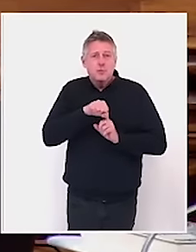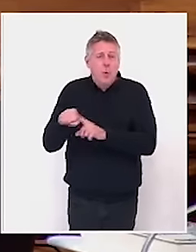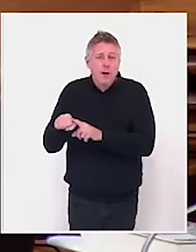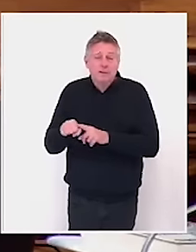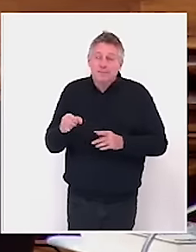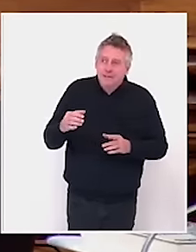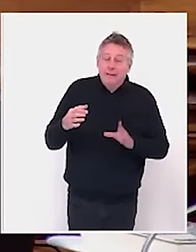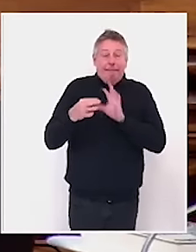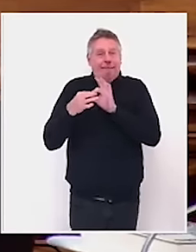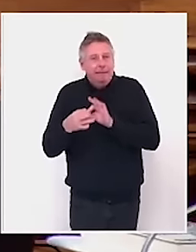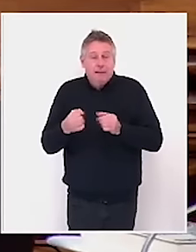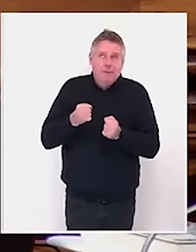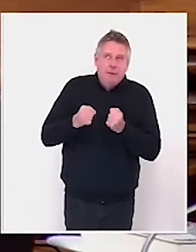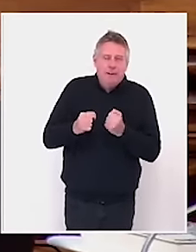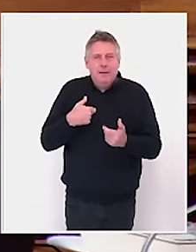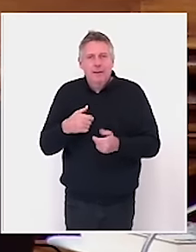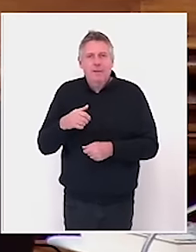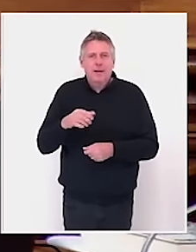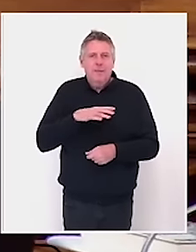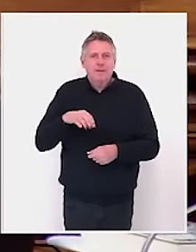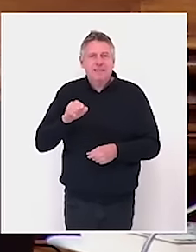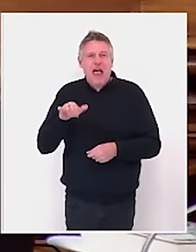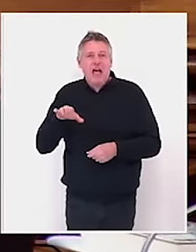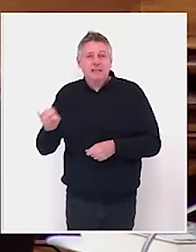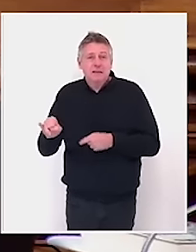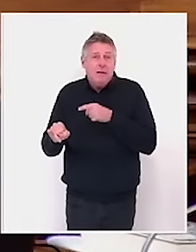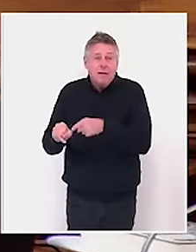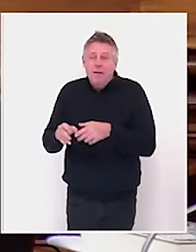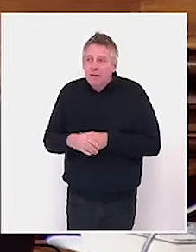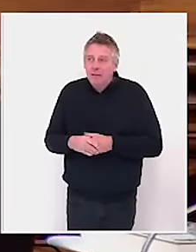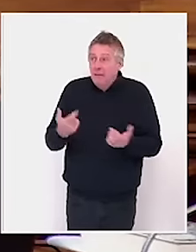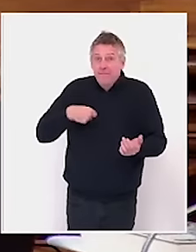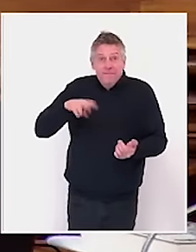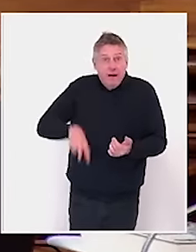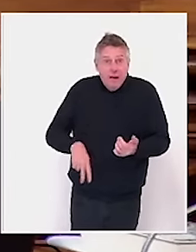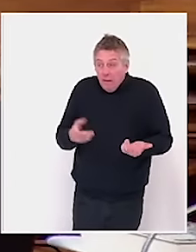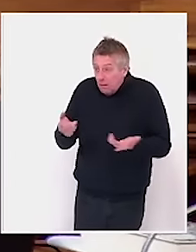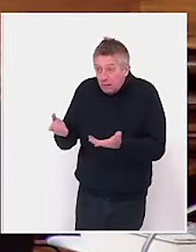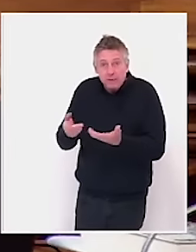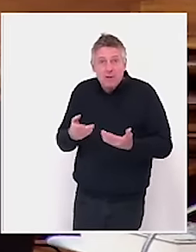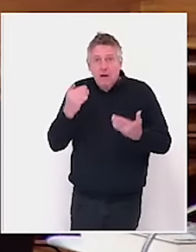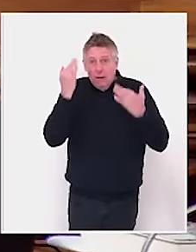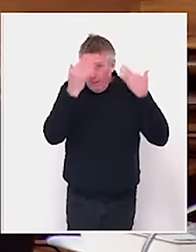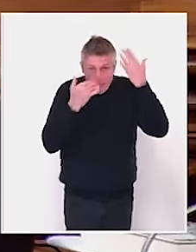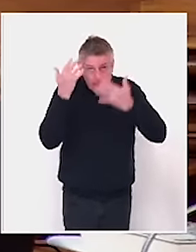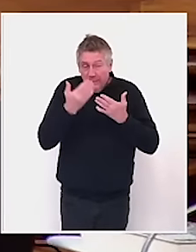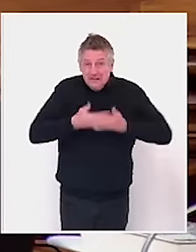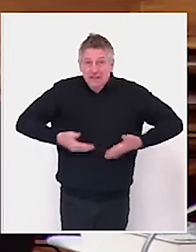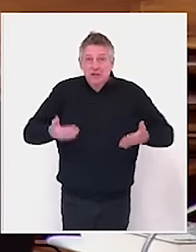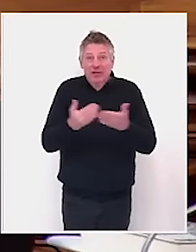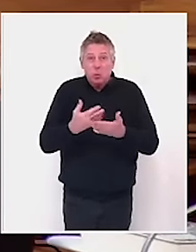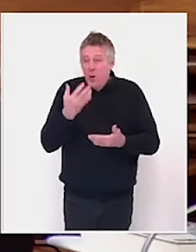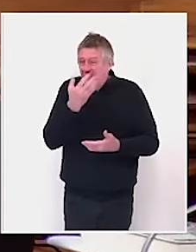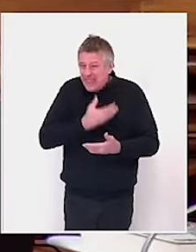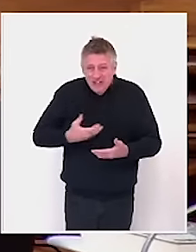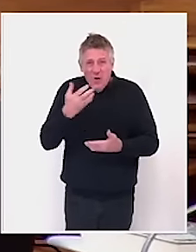notamment Alexandre Assiari, mais c'est vrai qu'il y a une préoccupation de plus en plus importante, il y a une situation catastrophique dans ces quartiers-là,